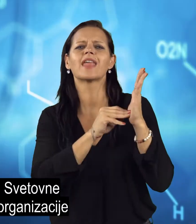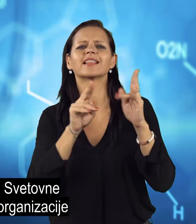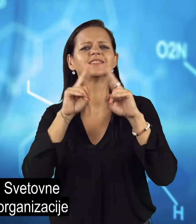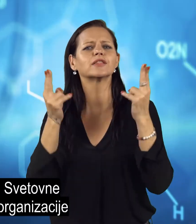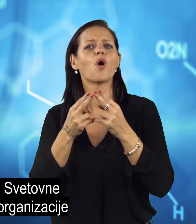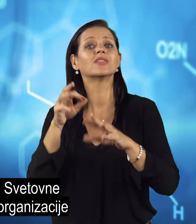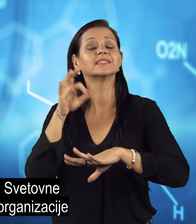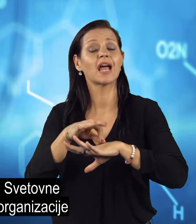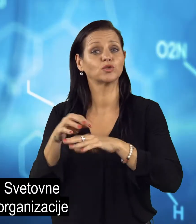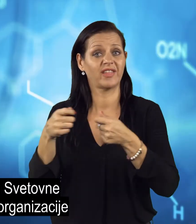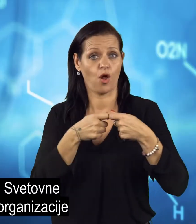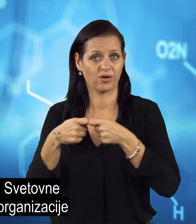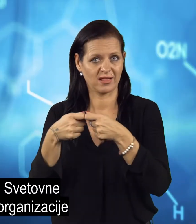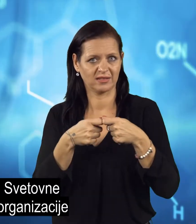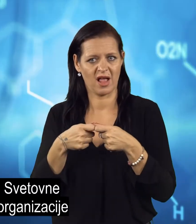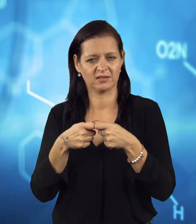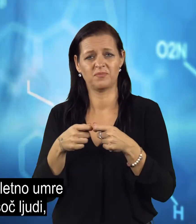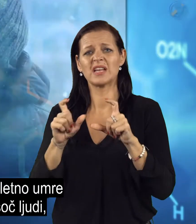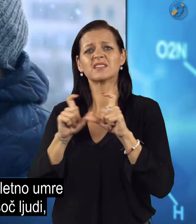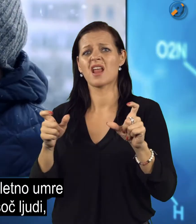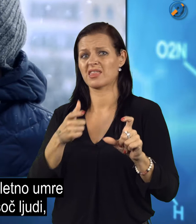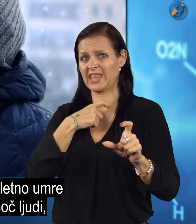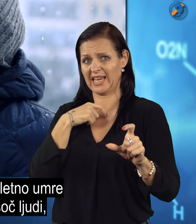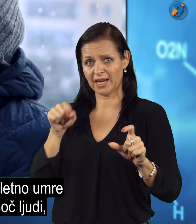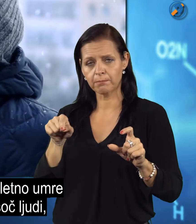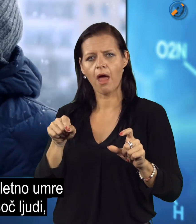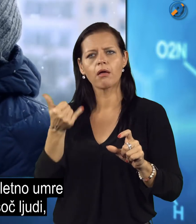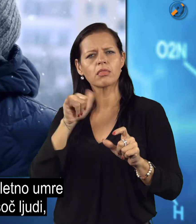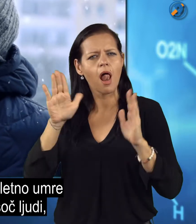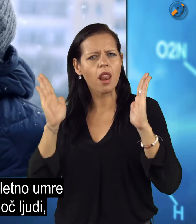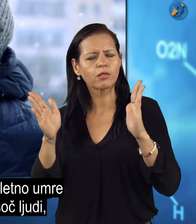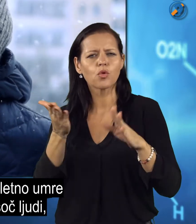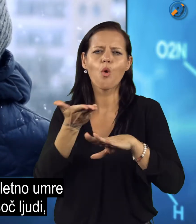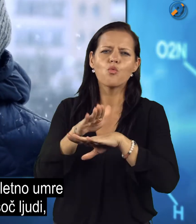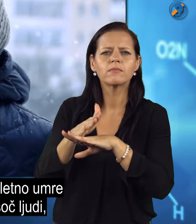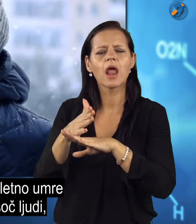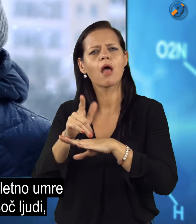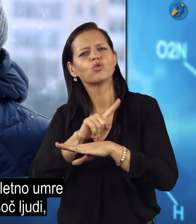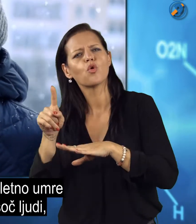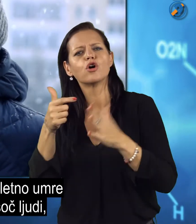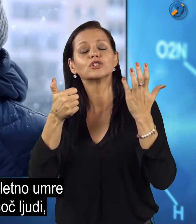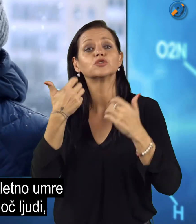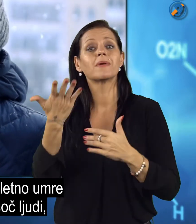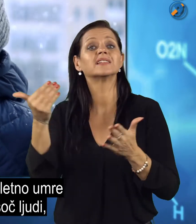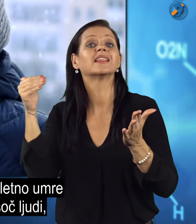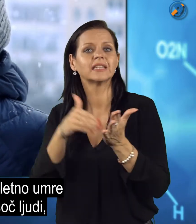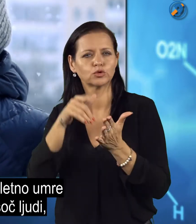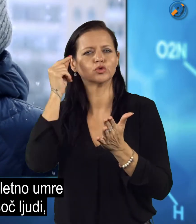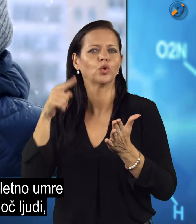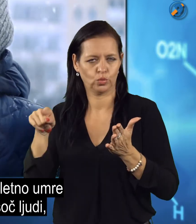Po podatkih Svetovne zdravstvene organizacije zaradi gripe letno umre do 650 tisoč